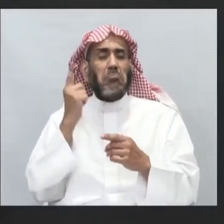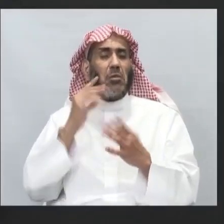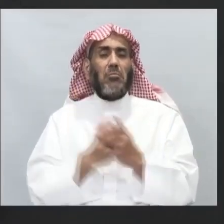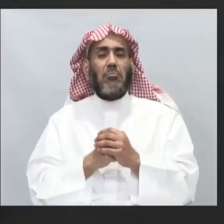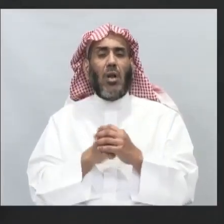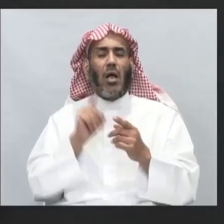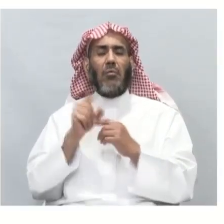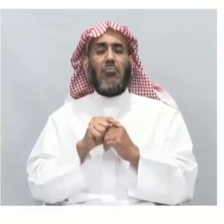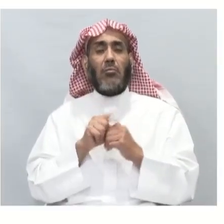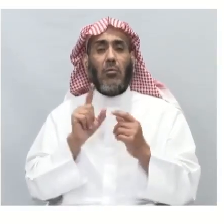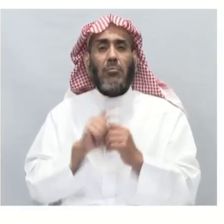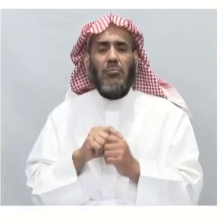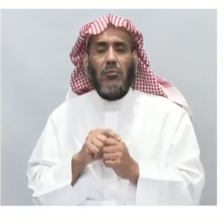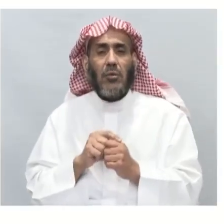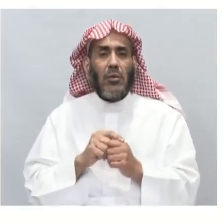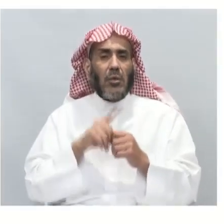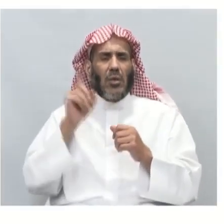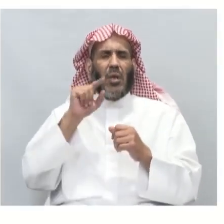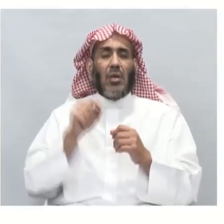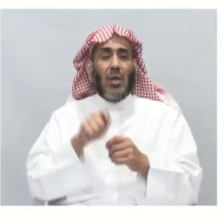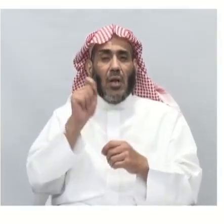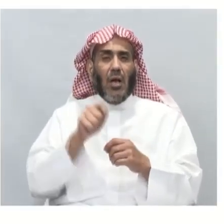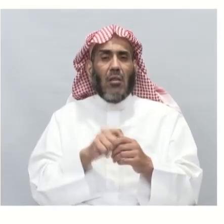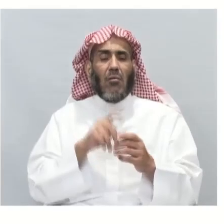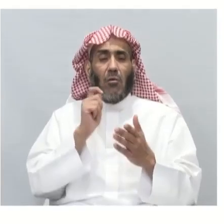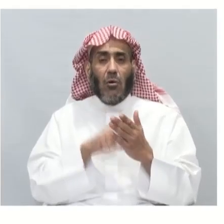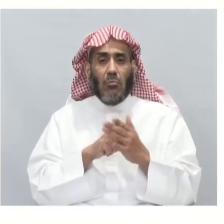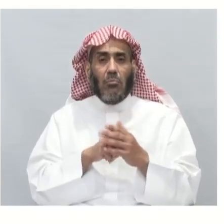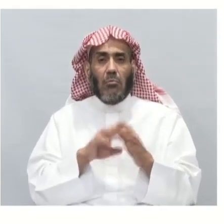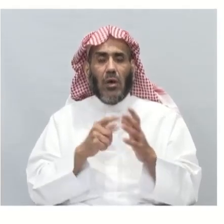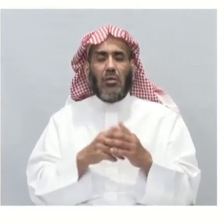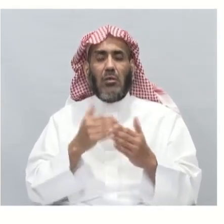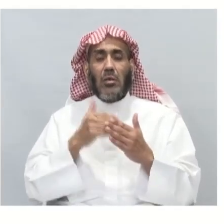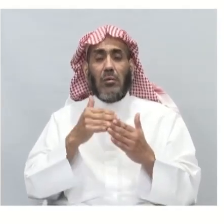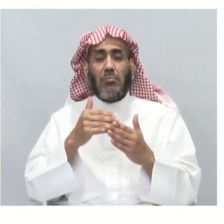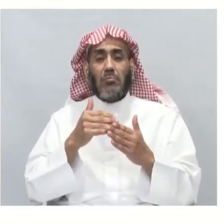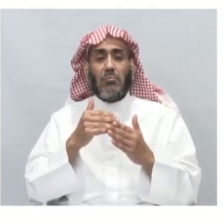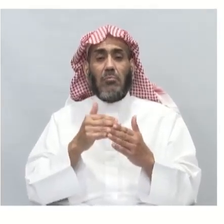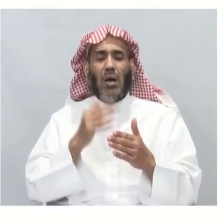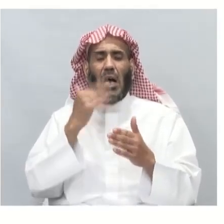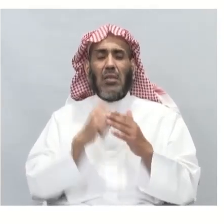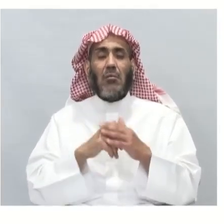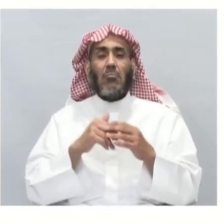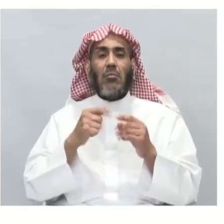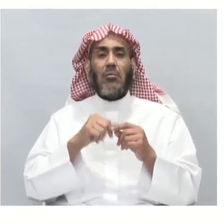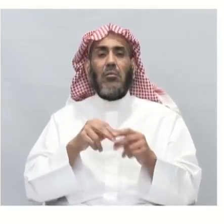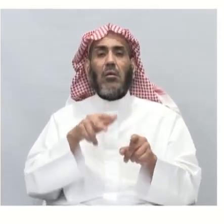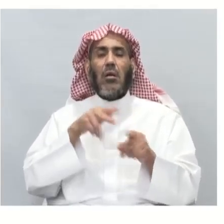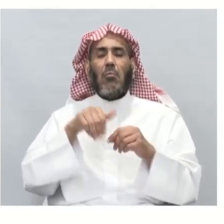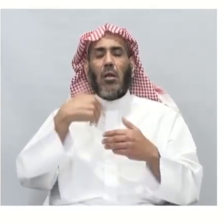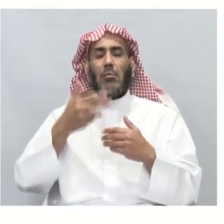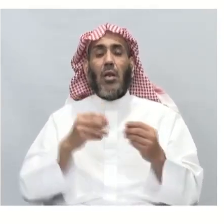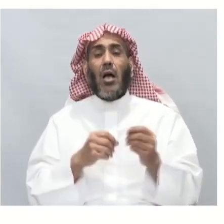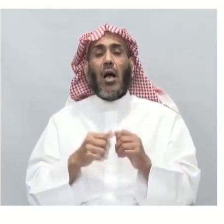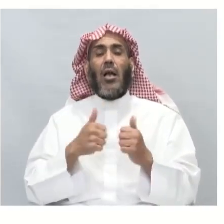ذلك لاحظ نقول الخطا القاضي هنا في الحكم قد يترتب عليه عدم رد المظالم الى